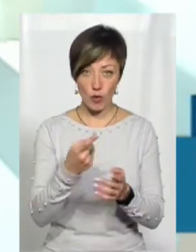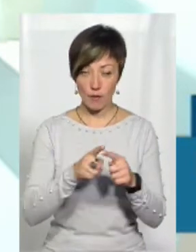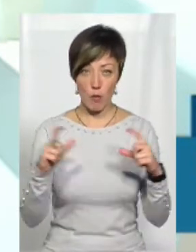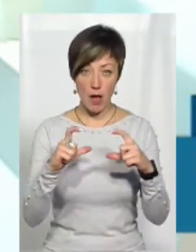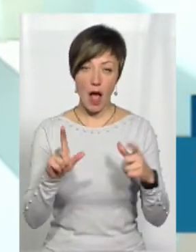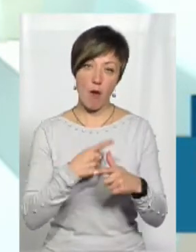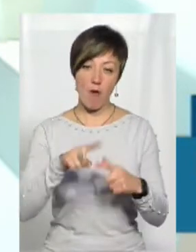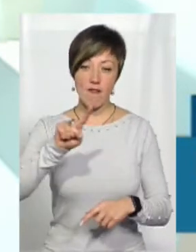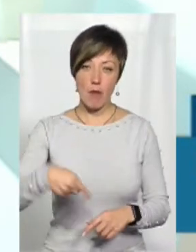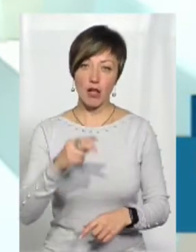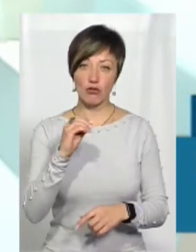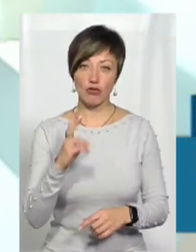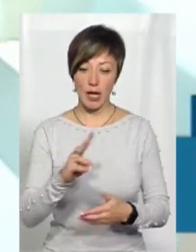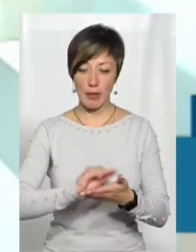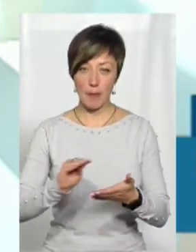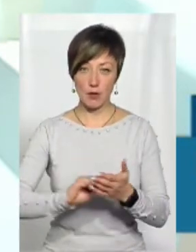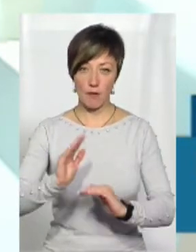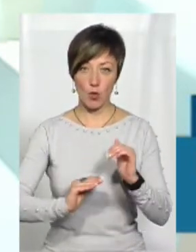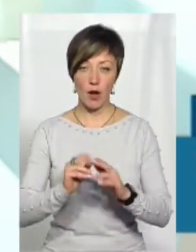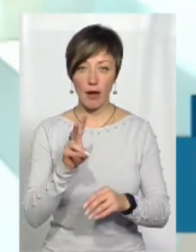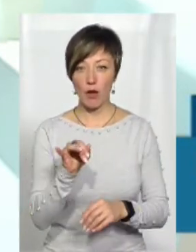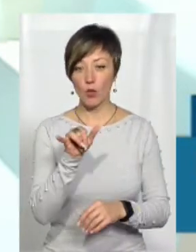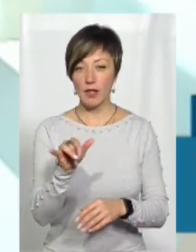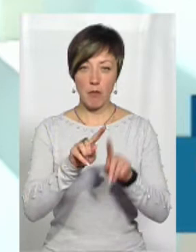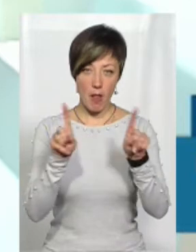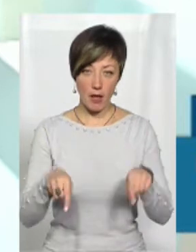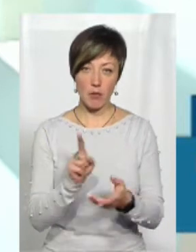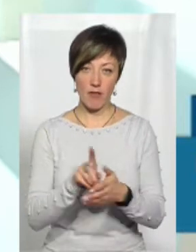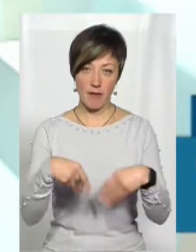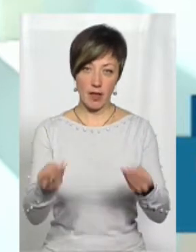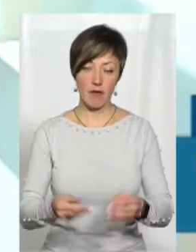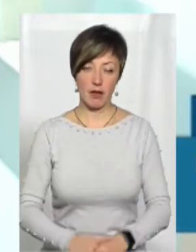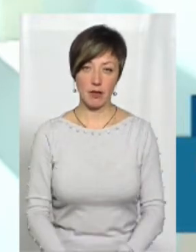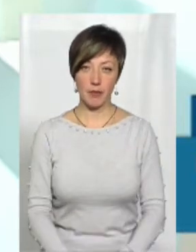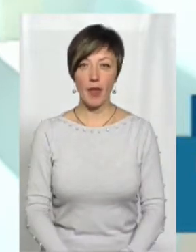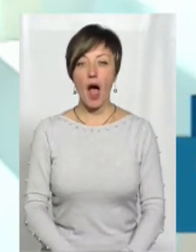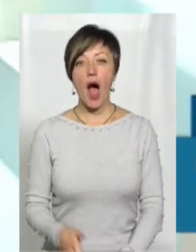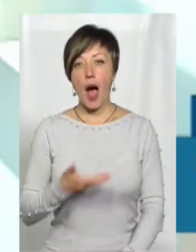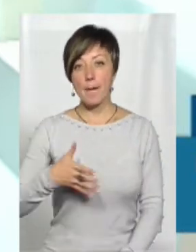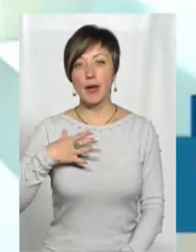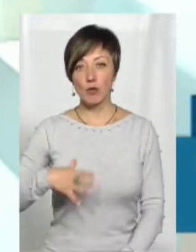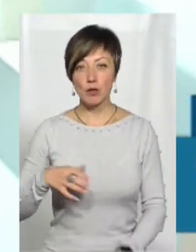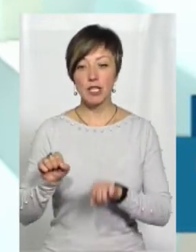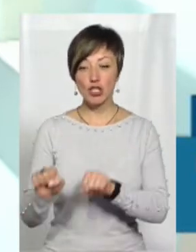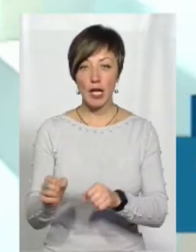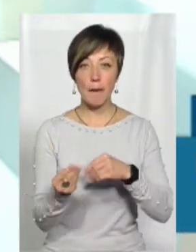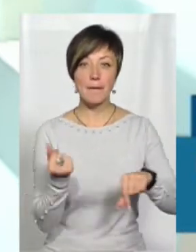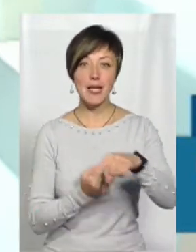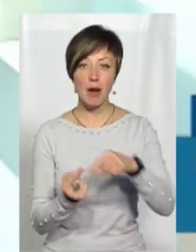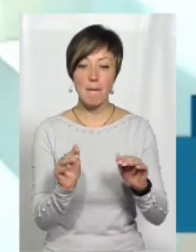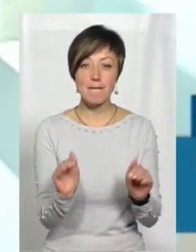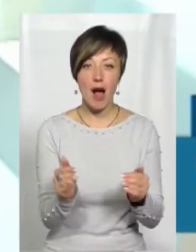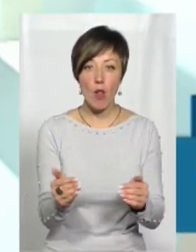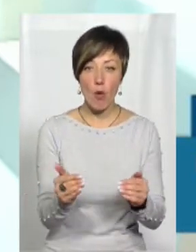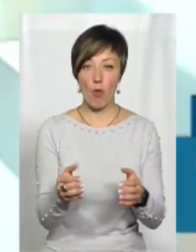продукцію, або вимагайте товарний чек, написаний від руки. В них є усіх бланки, вони повинні їх видавати. От. А ми мусимо захищати підприємців